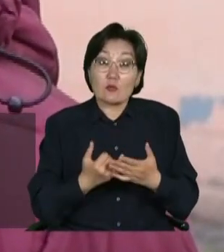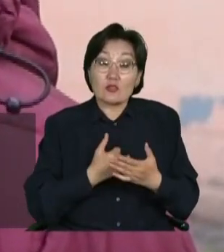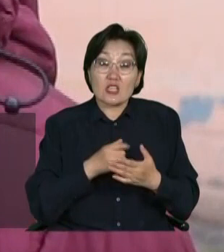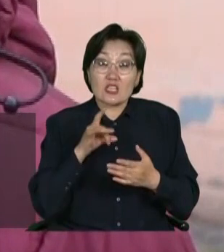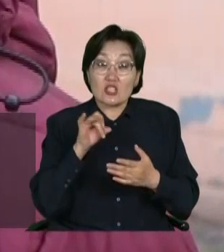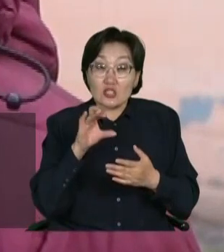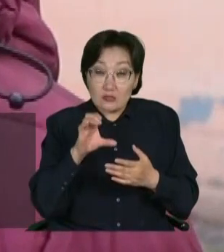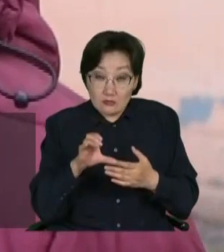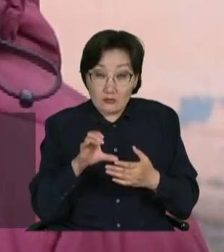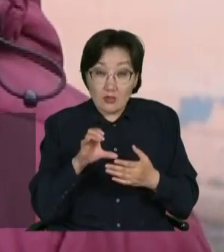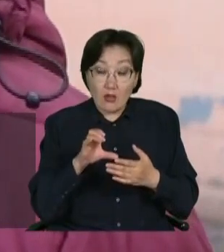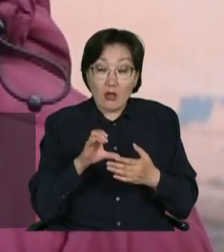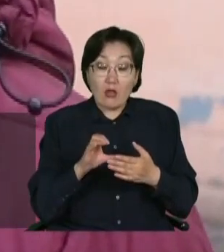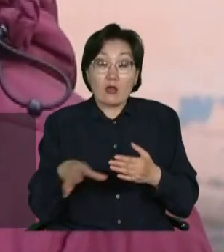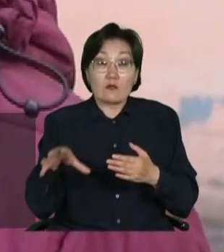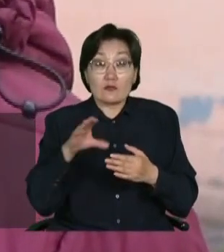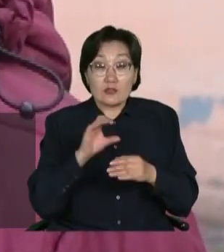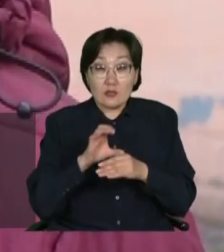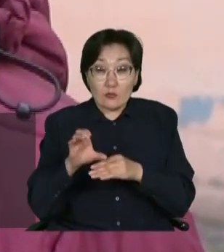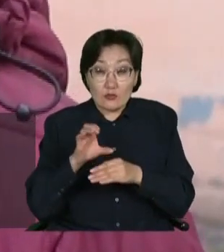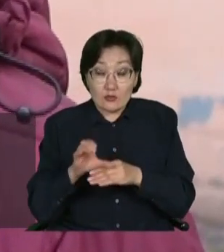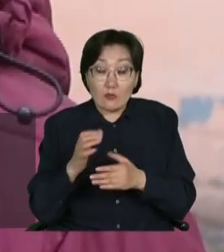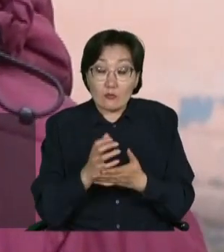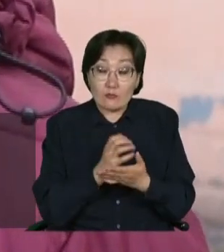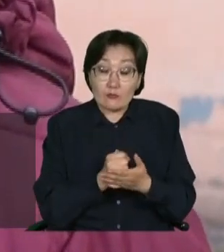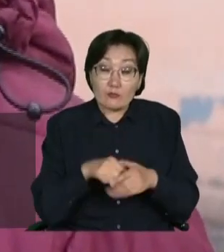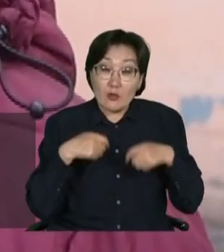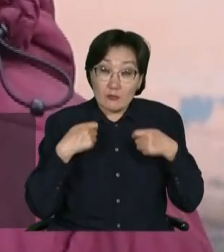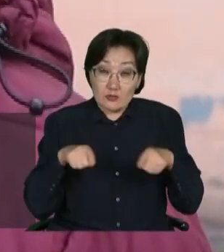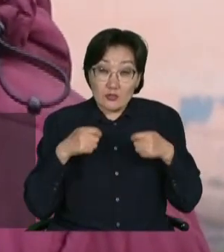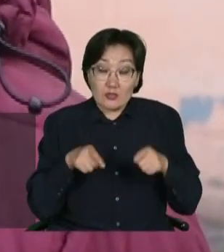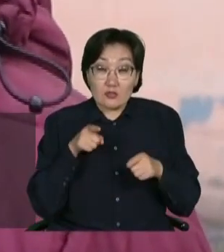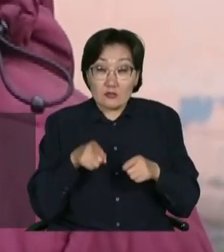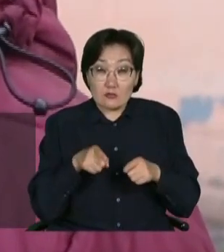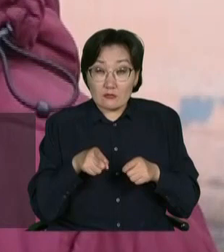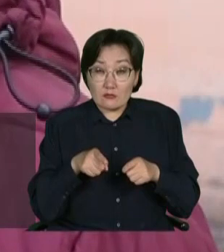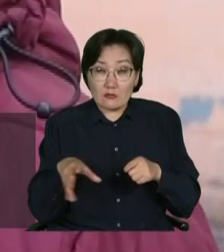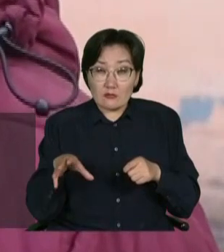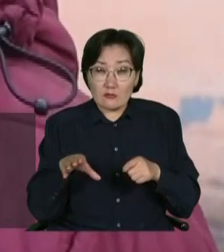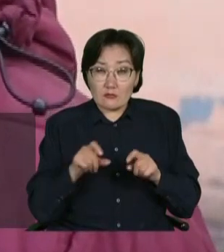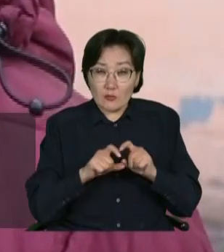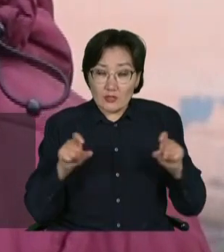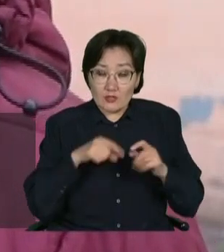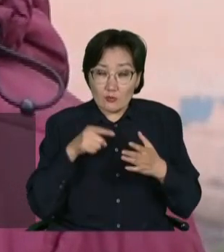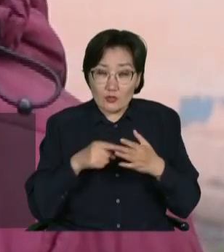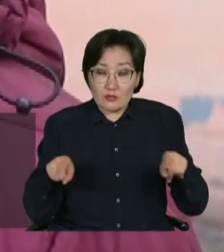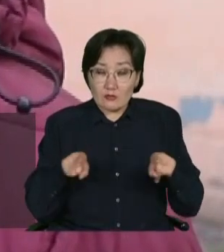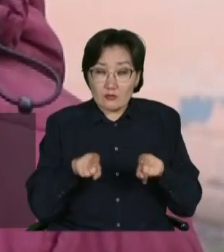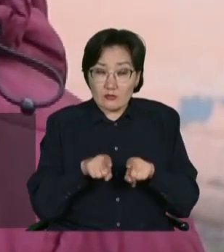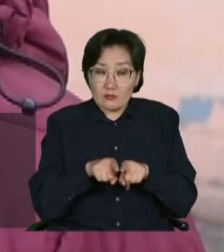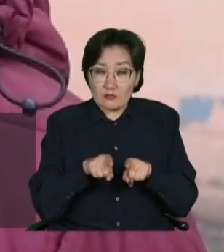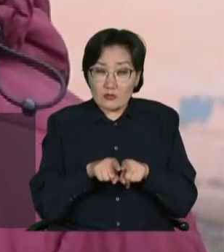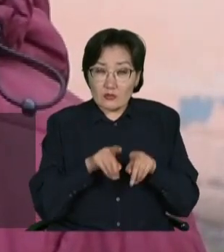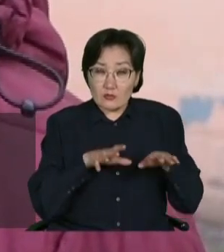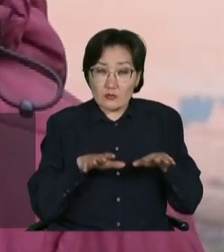рис. Вся продукция мобилизационного фонда продается в 34 магазинах города, а также в собственных